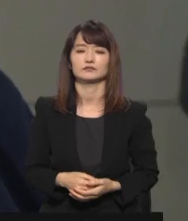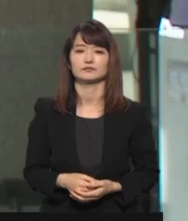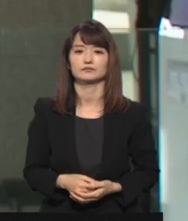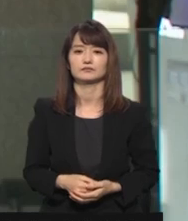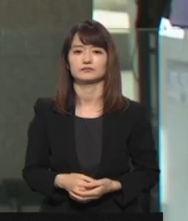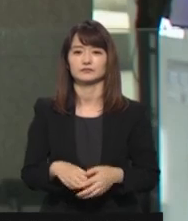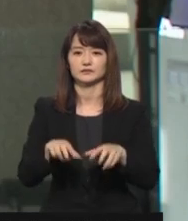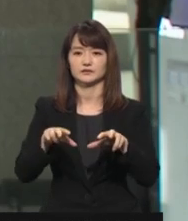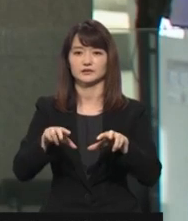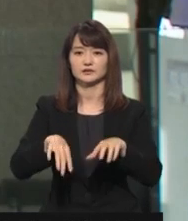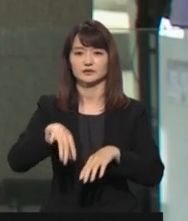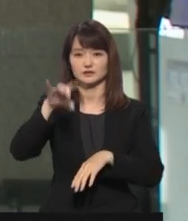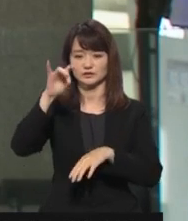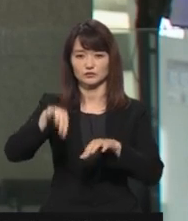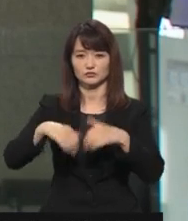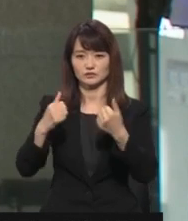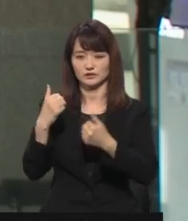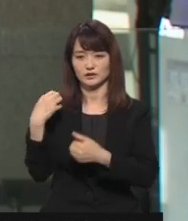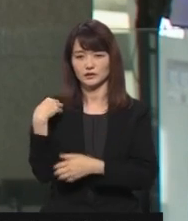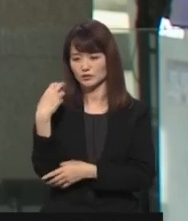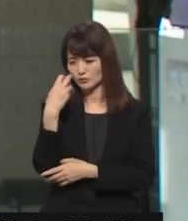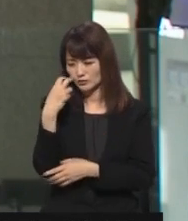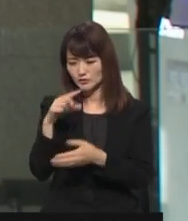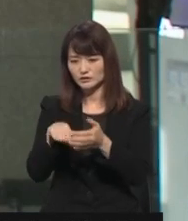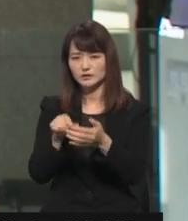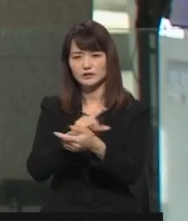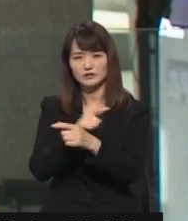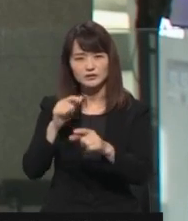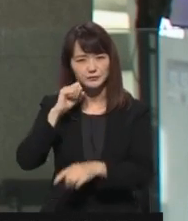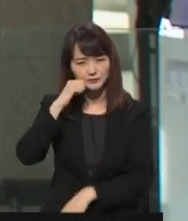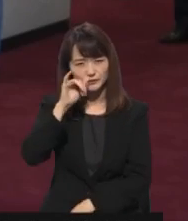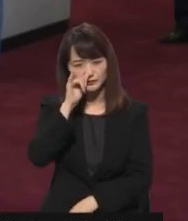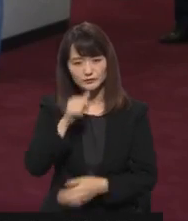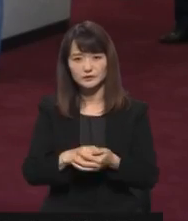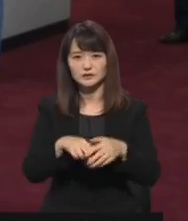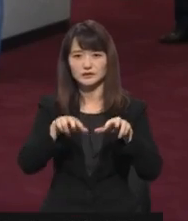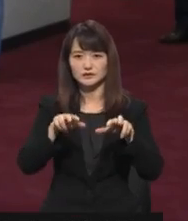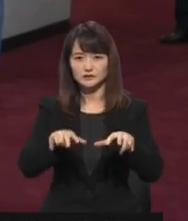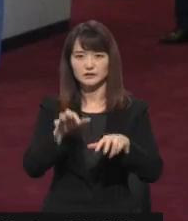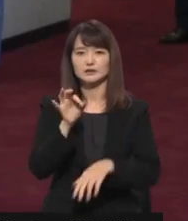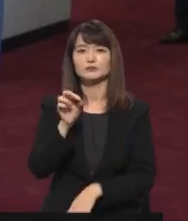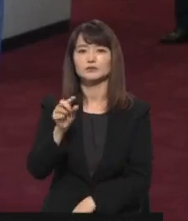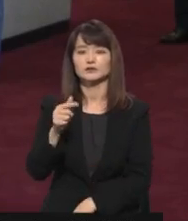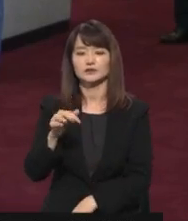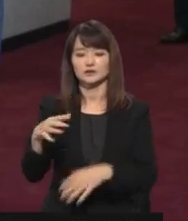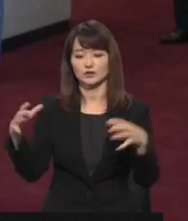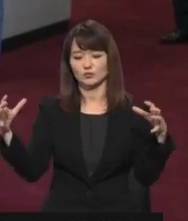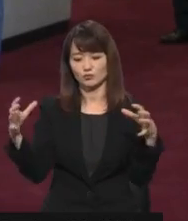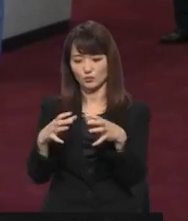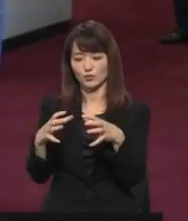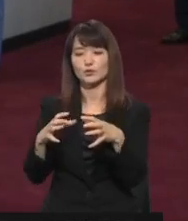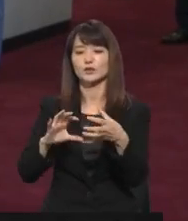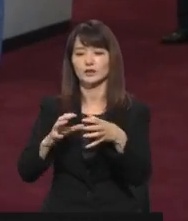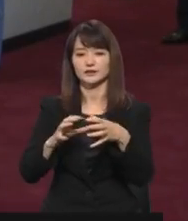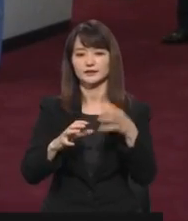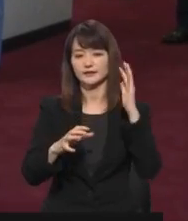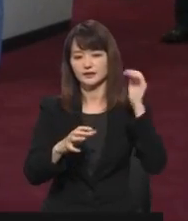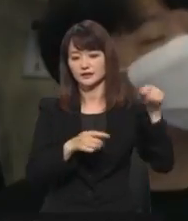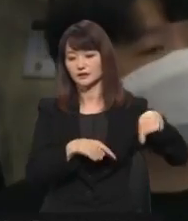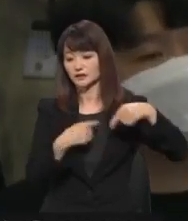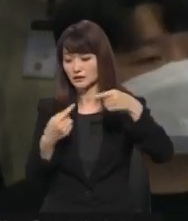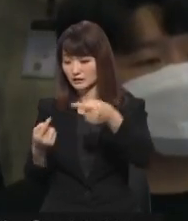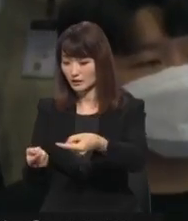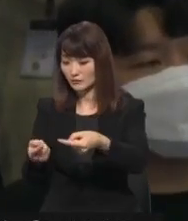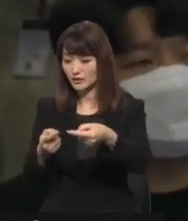해서 여러가지 난관이 예상이 되잖아요 그 지금 시점에 연찬회를 열고 머리통이 참조 가셨어 그런 긴밀한 모습을 보여주는 건조